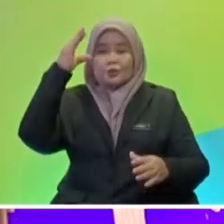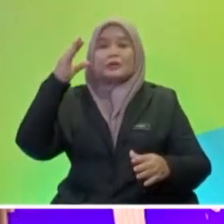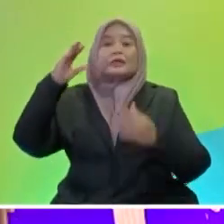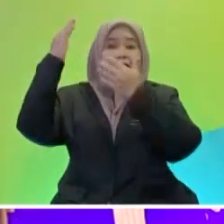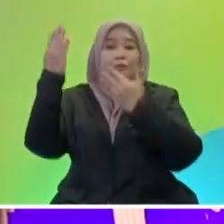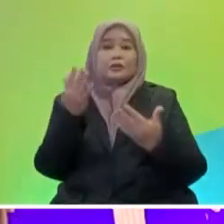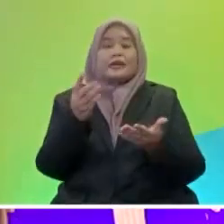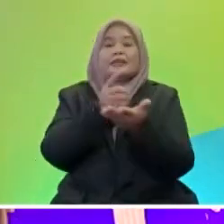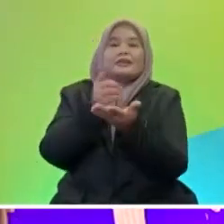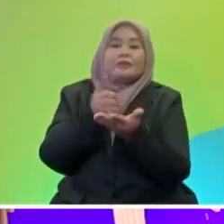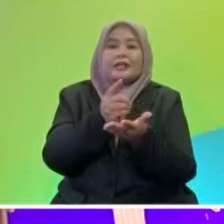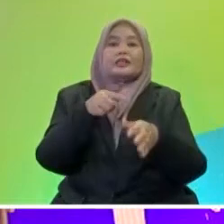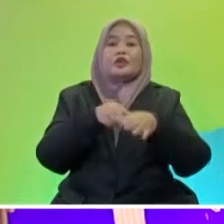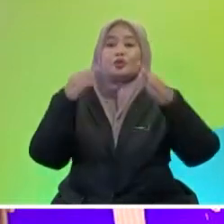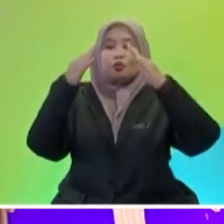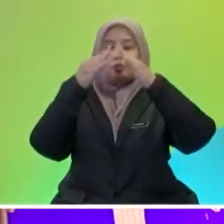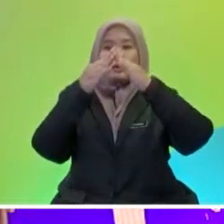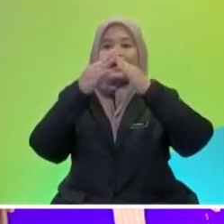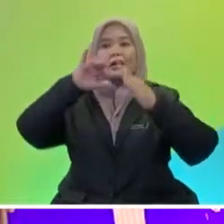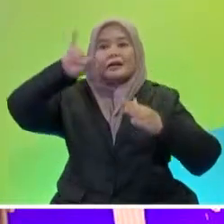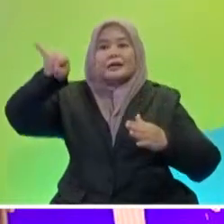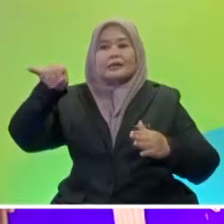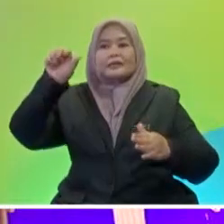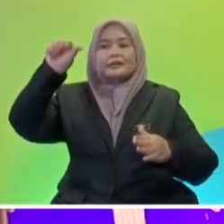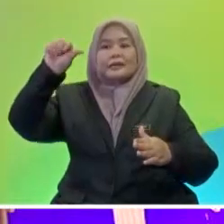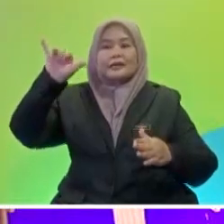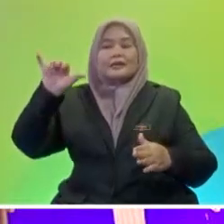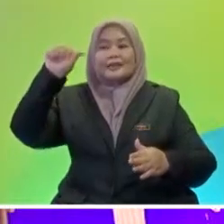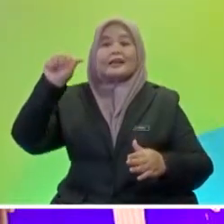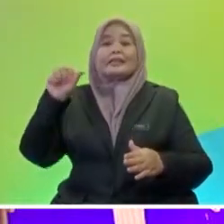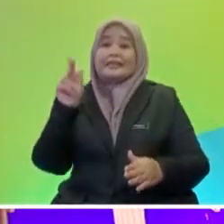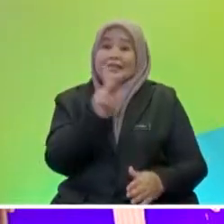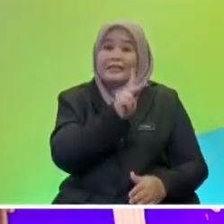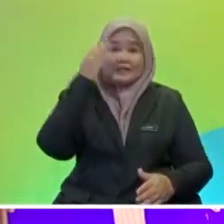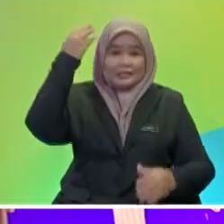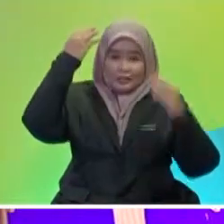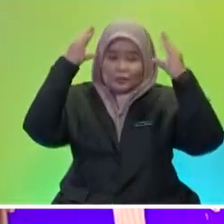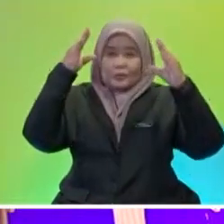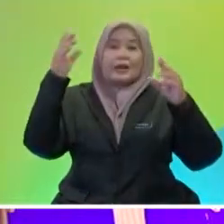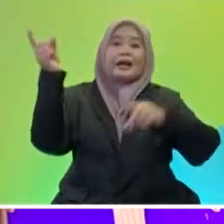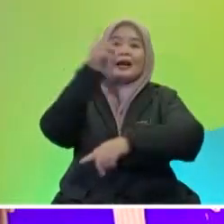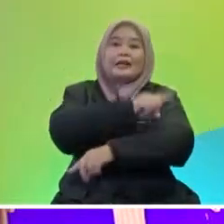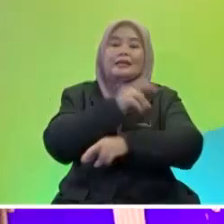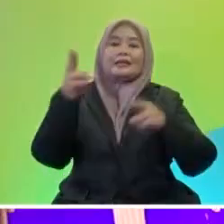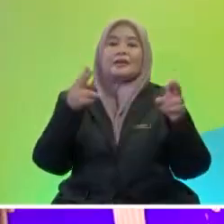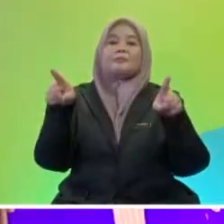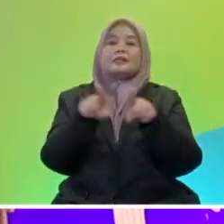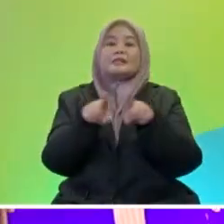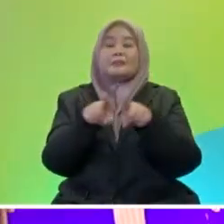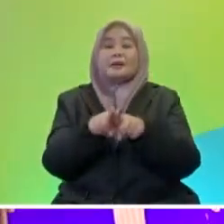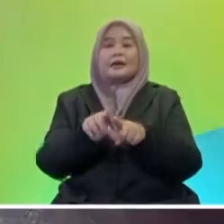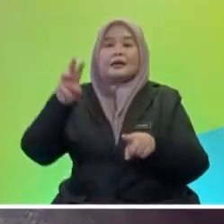dipawali di rumah Jaya Oke di sebelah hari raya bersama